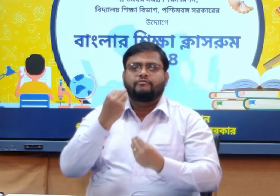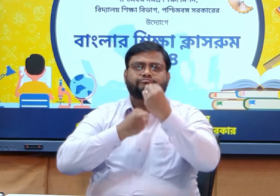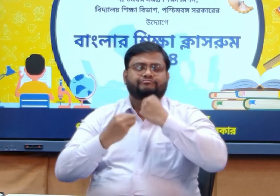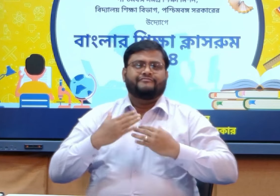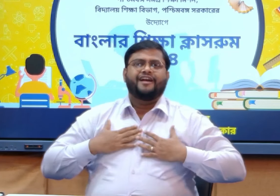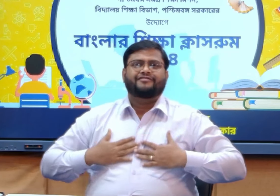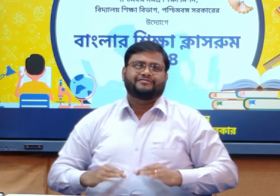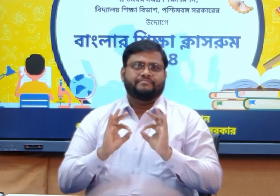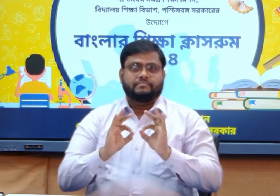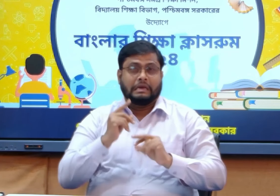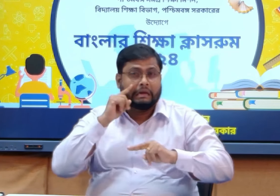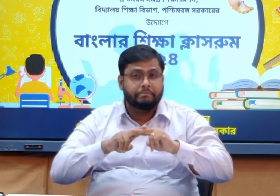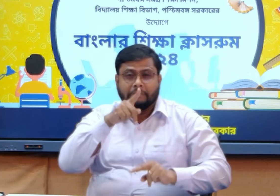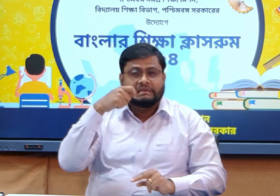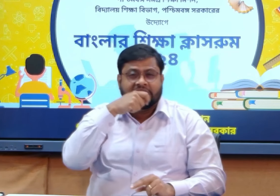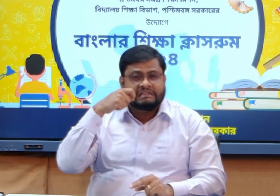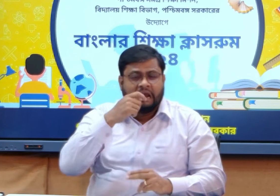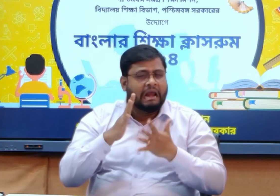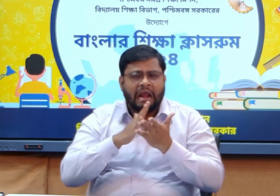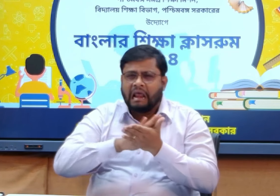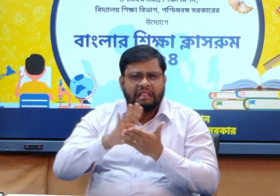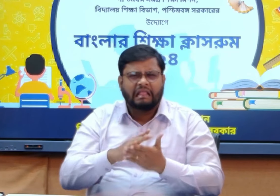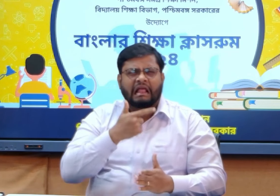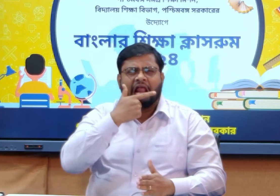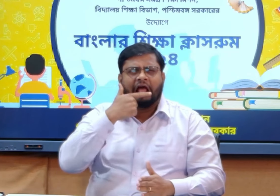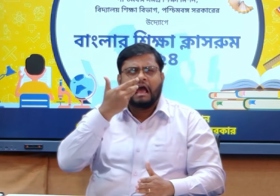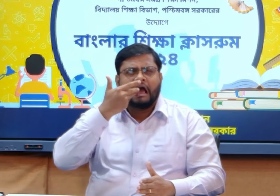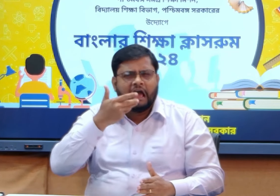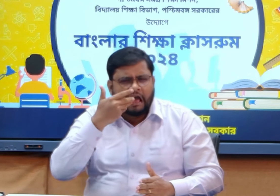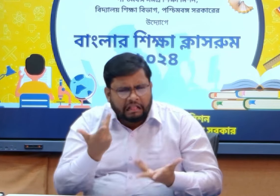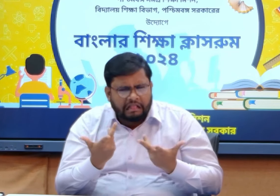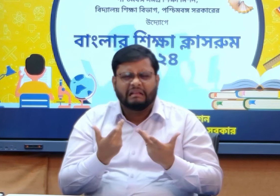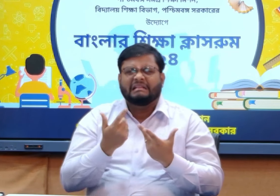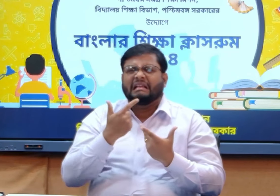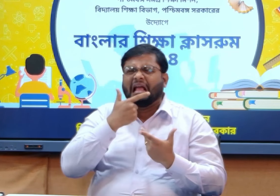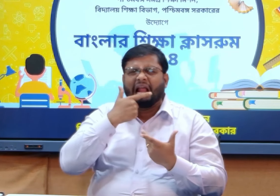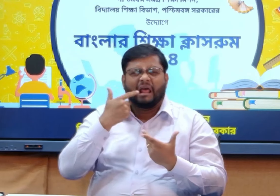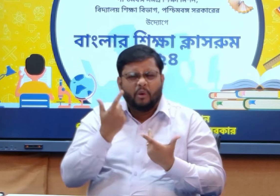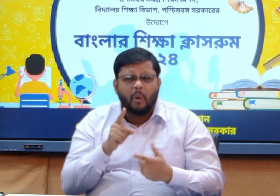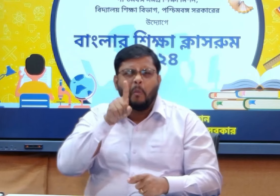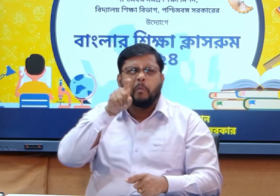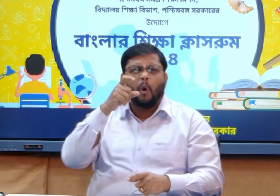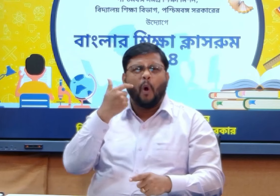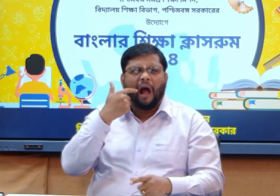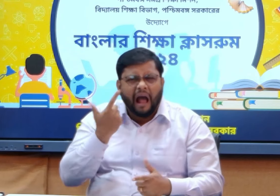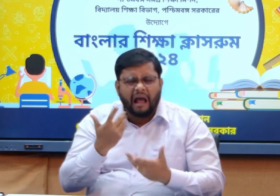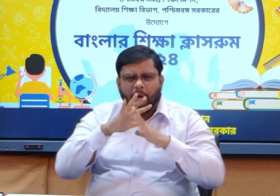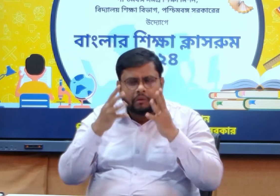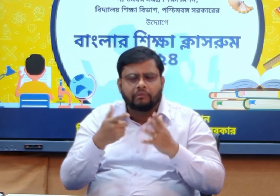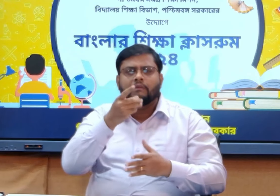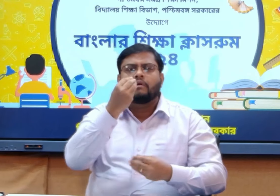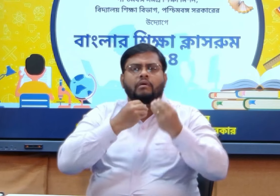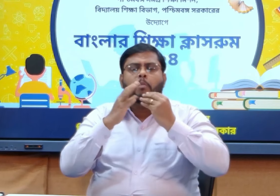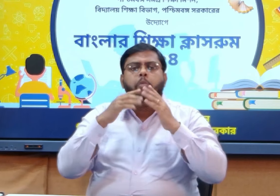দরকার তাহলে আমরা যা খাবো সেগুলোর টুকরো আমাদের দাঁতে লেগে থাকবে না নইলে দাঁত দিয়ে রক্ত পড়বে দাঁতের মাড়ি